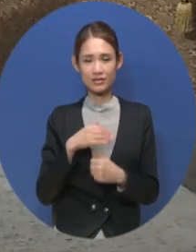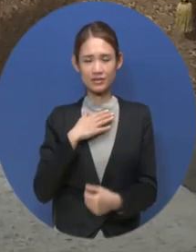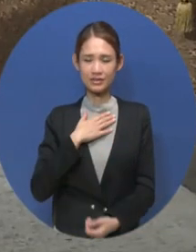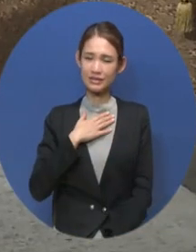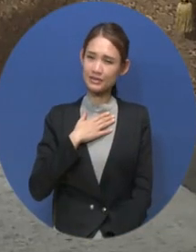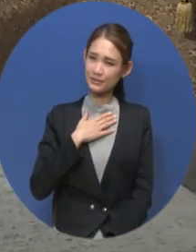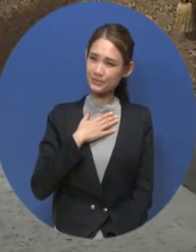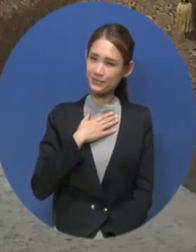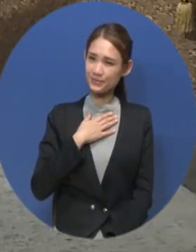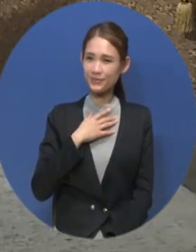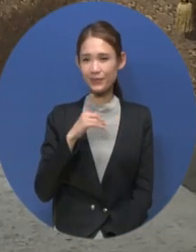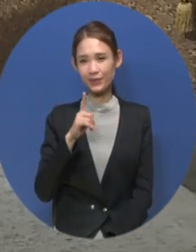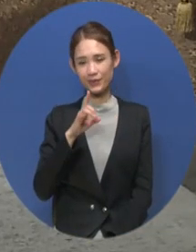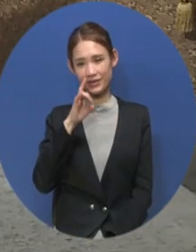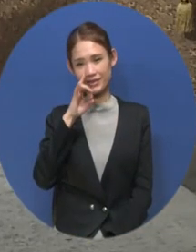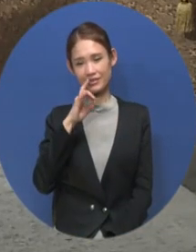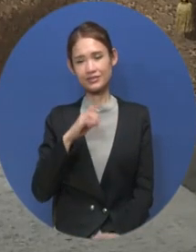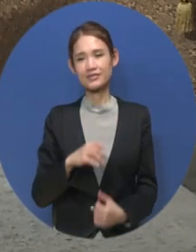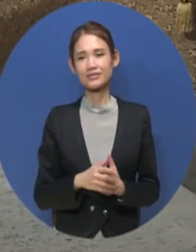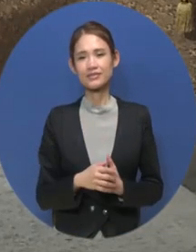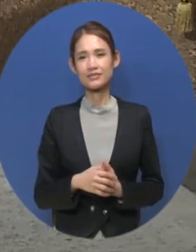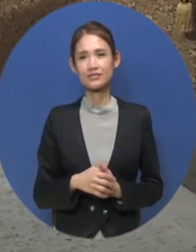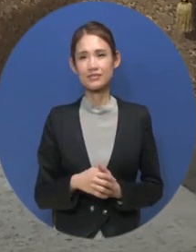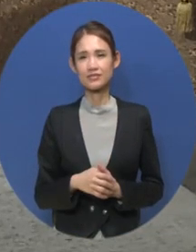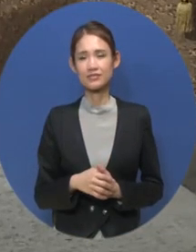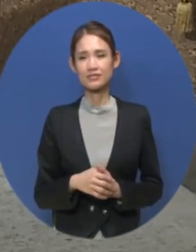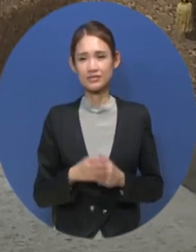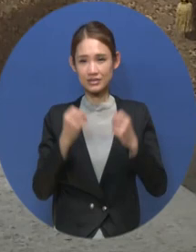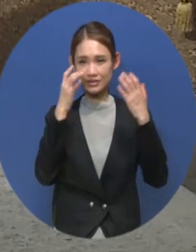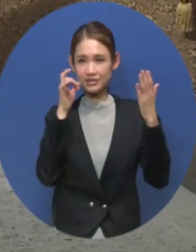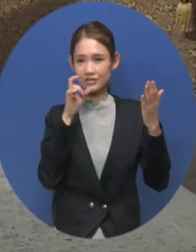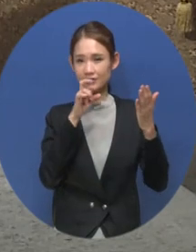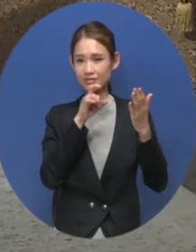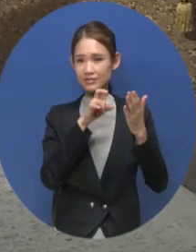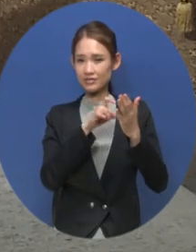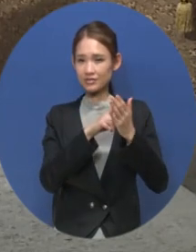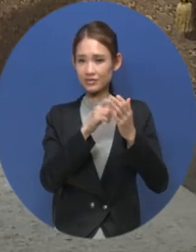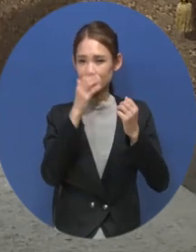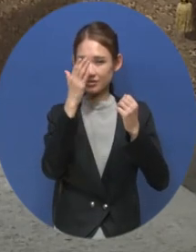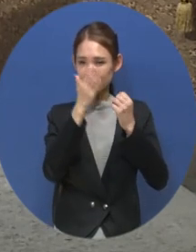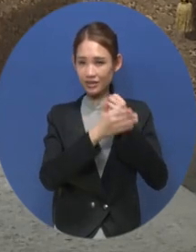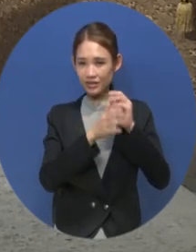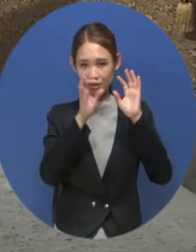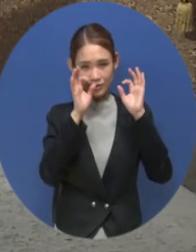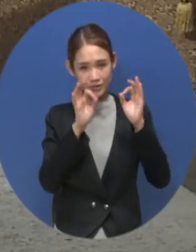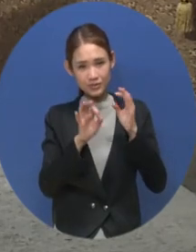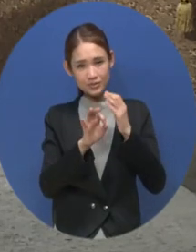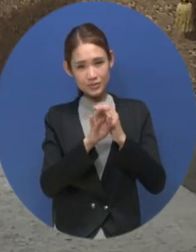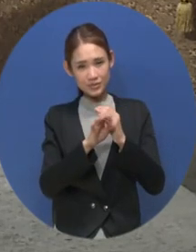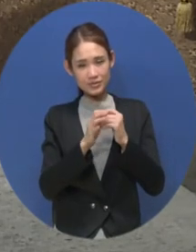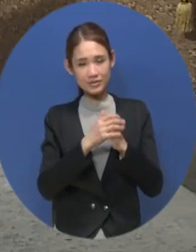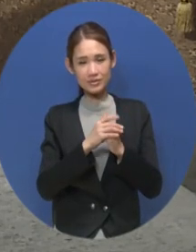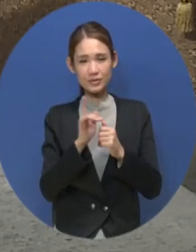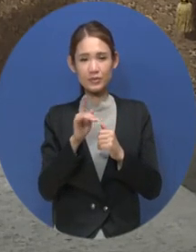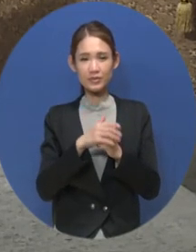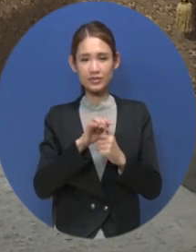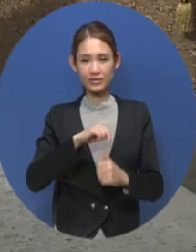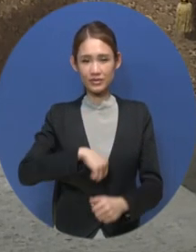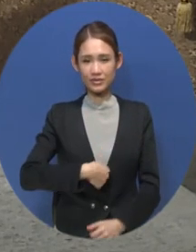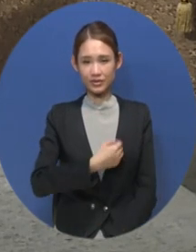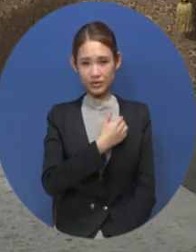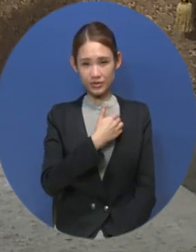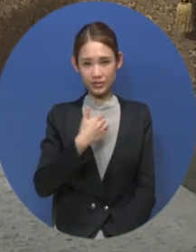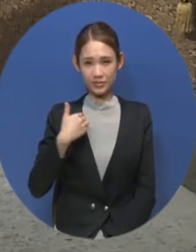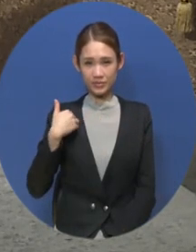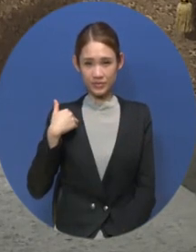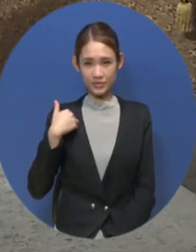그 기분이 굉장히 저는 궁금하거든요. 신기록을 세우면서 아마 그때 사진을 잠깐 보면 제 그 뭐라 그럴까요? 스스로의